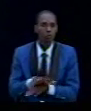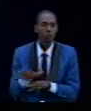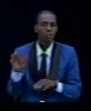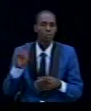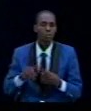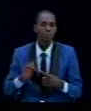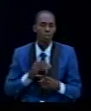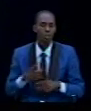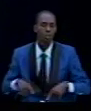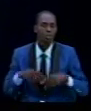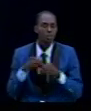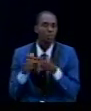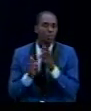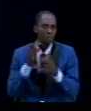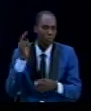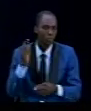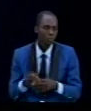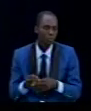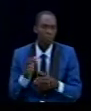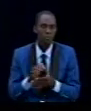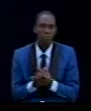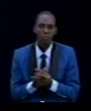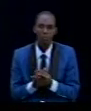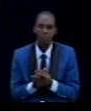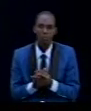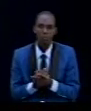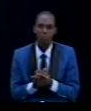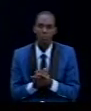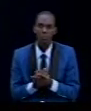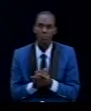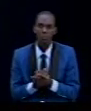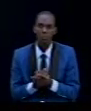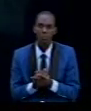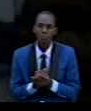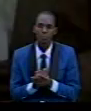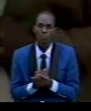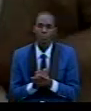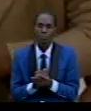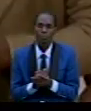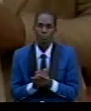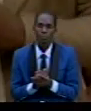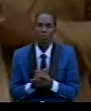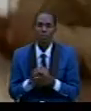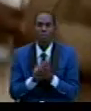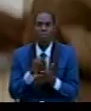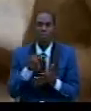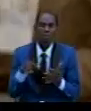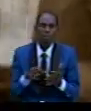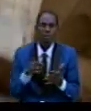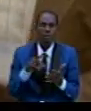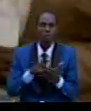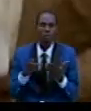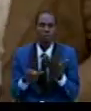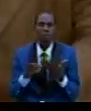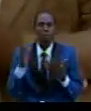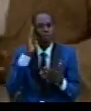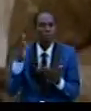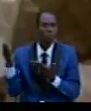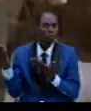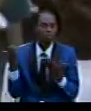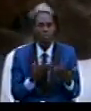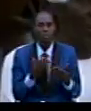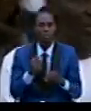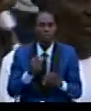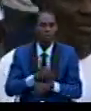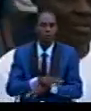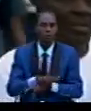influence qui amène le monde à tourner son regard vers Jésus-Christ. That this crusade would cause an influence over the world that